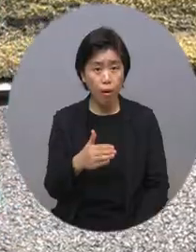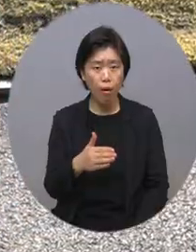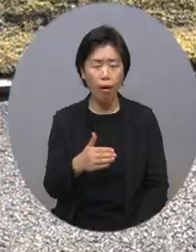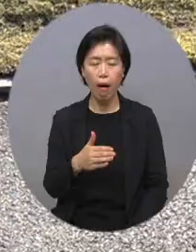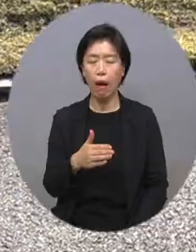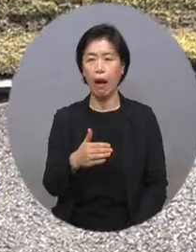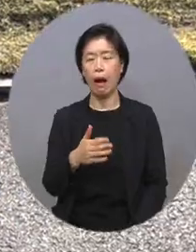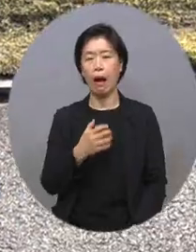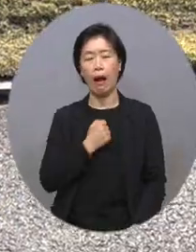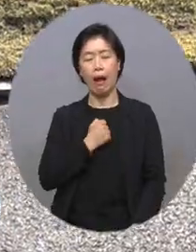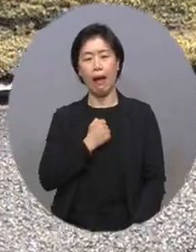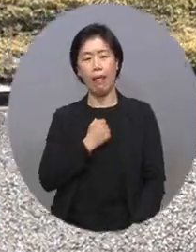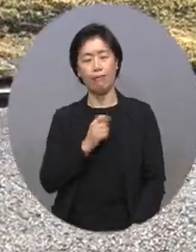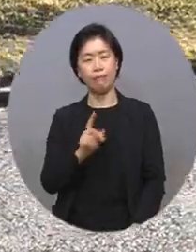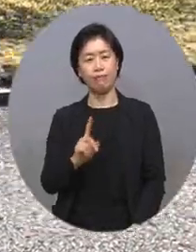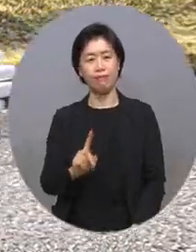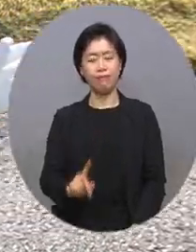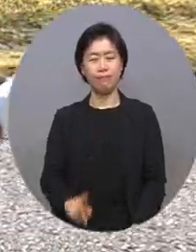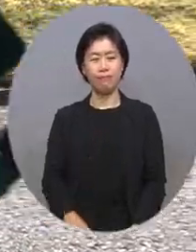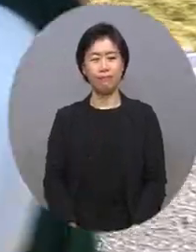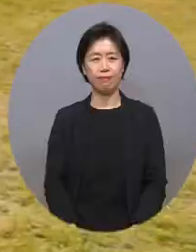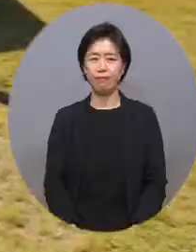첫 돌부터? 네. 안타깝다.